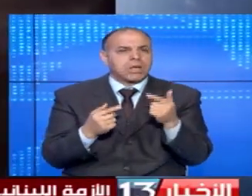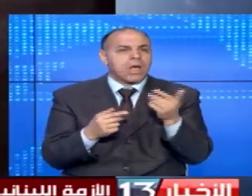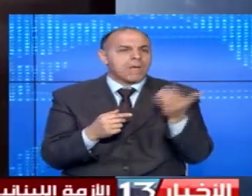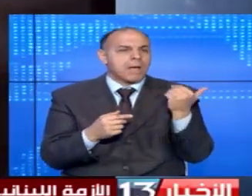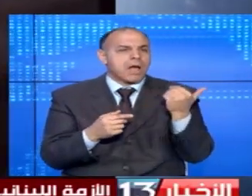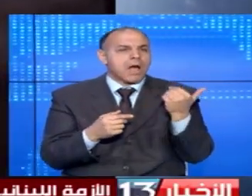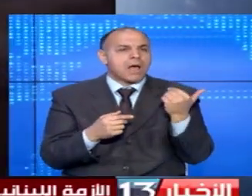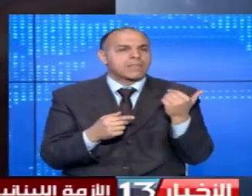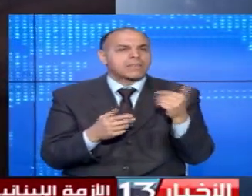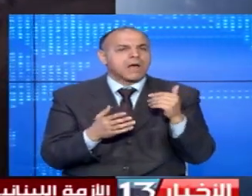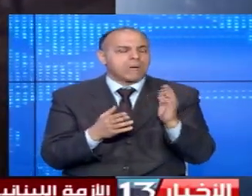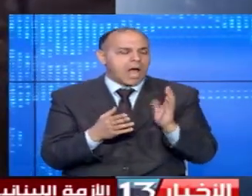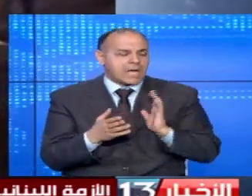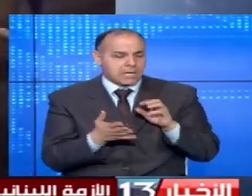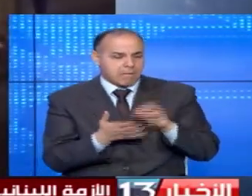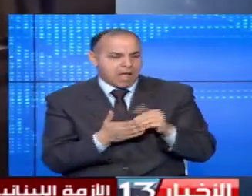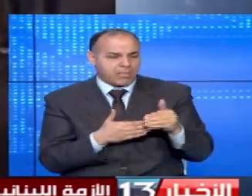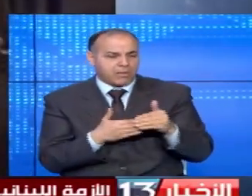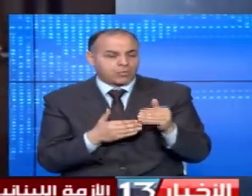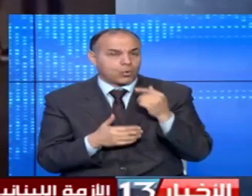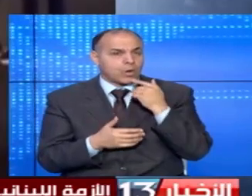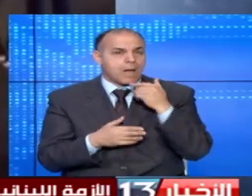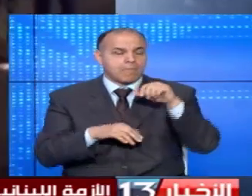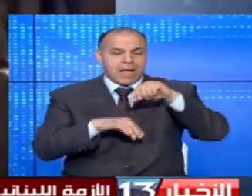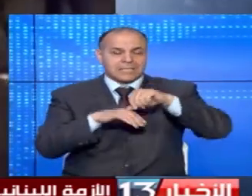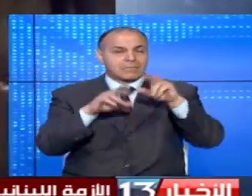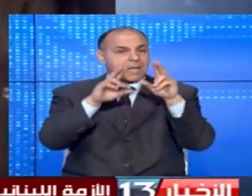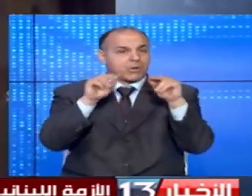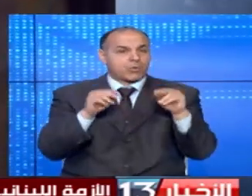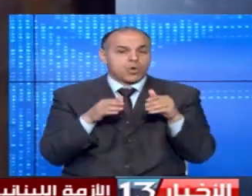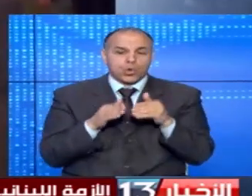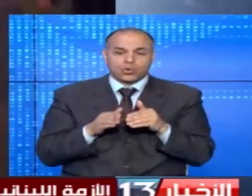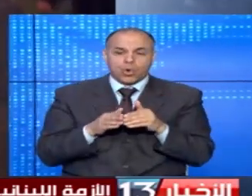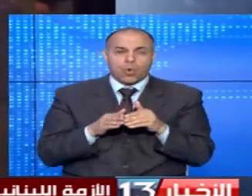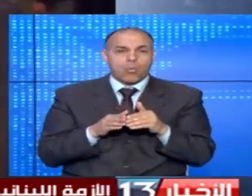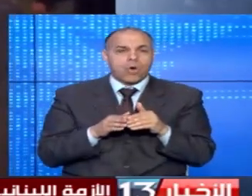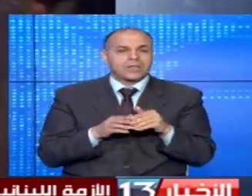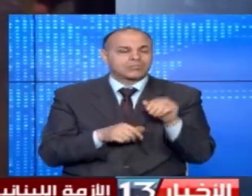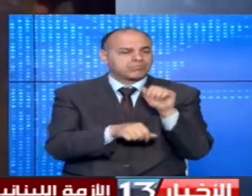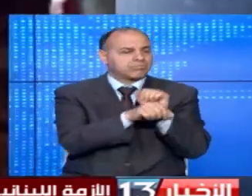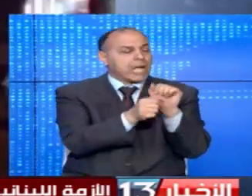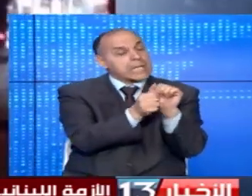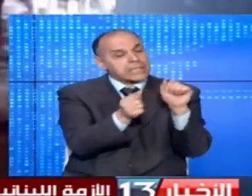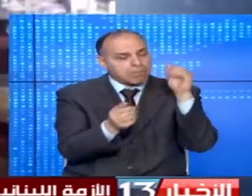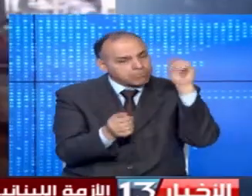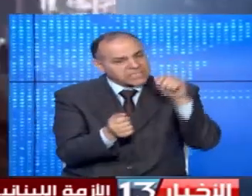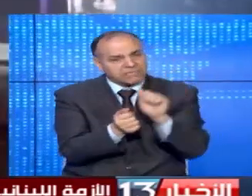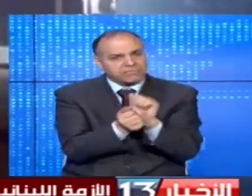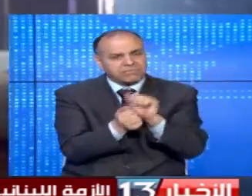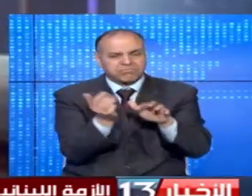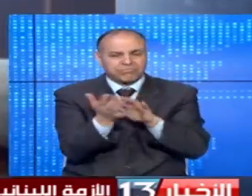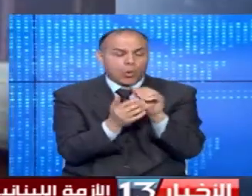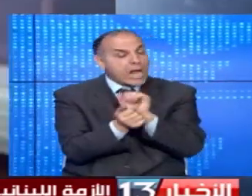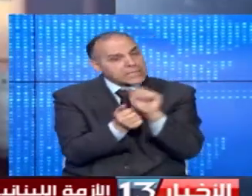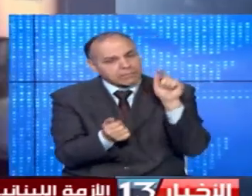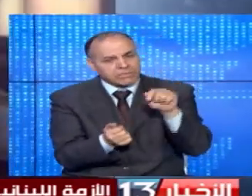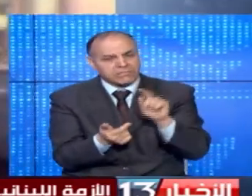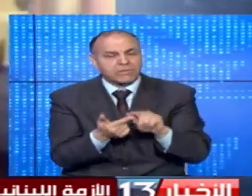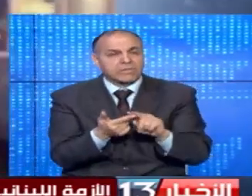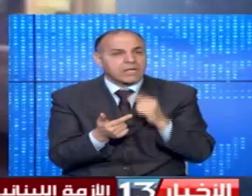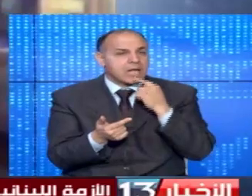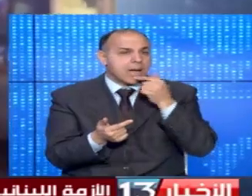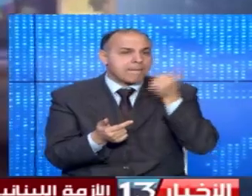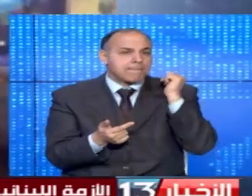احد المراكز العسكريه في بيروت للمطالبه باطلاق سراح الموقوفين على خلفيه الاحداث التي وقعت